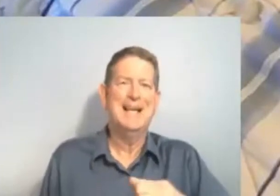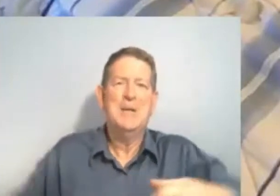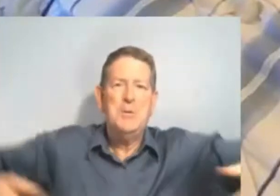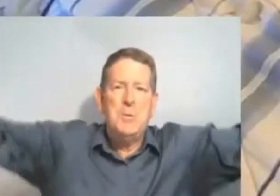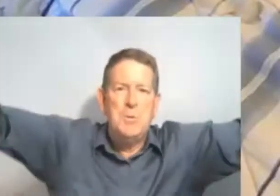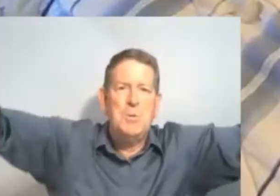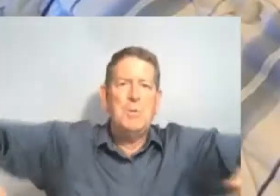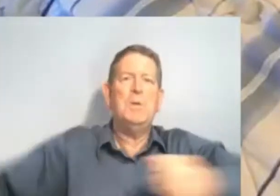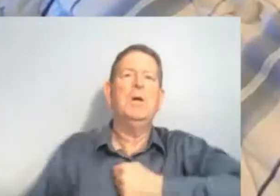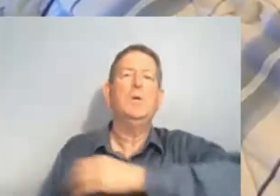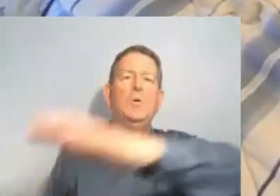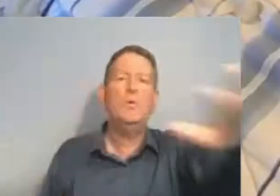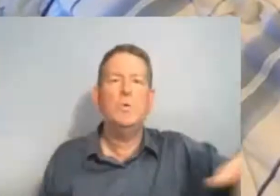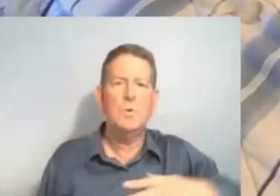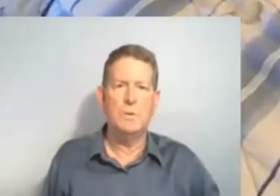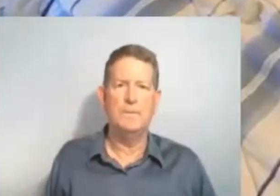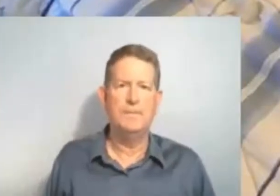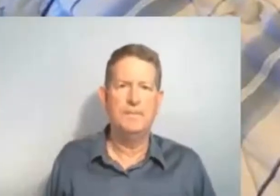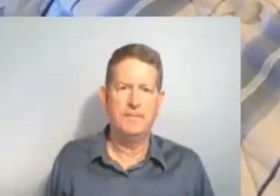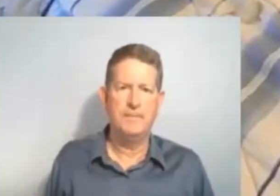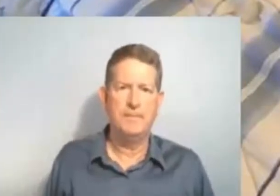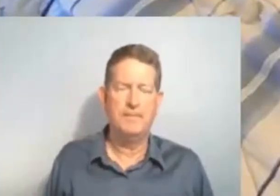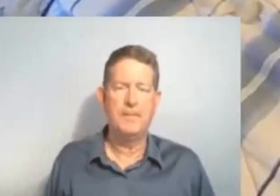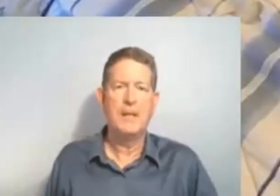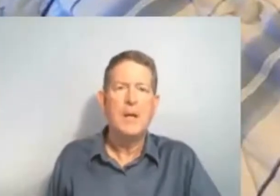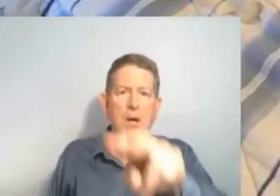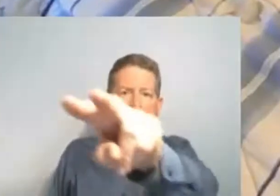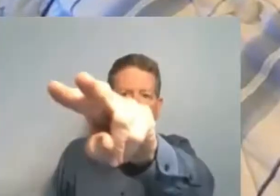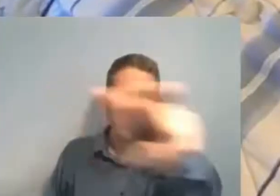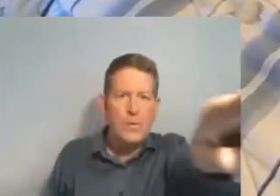Oui. Nous.